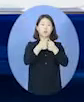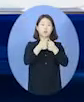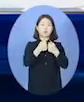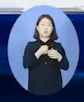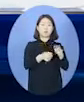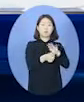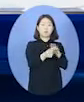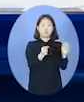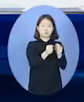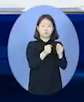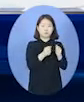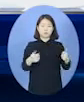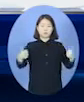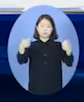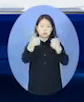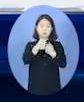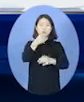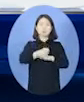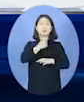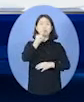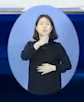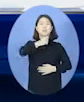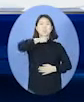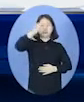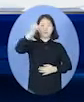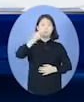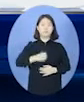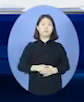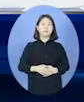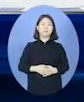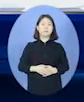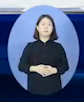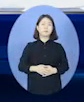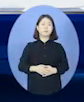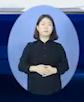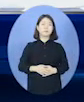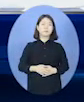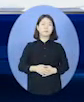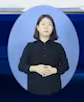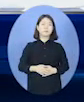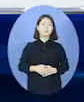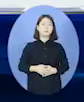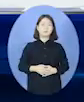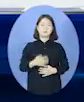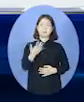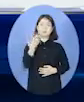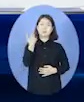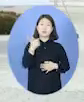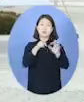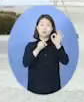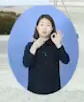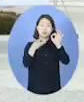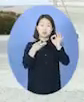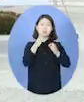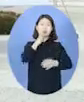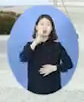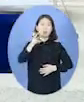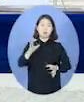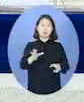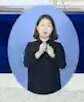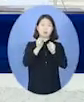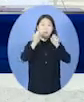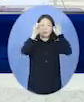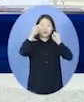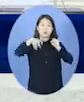전국체육대회에서 경북대표를 상대로 결승전을 펼쳐 금메달을 획득하는 쾌거를 이뤘습니다. 지난